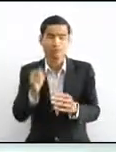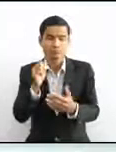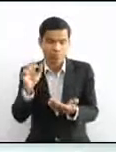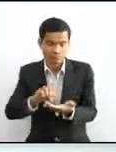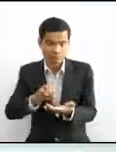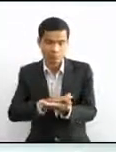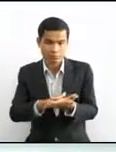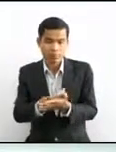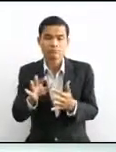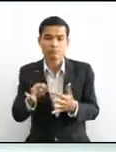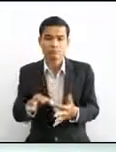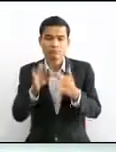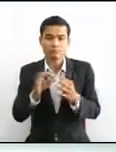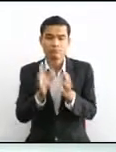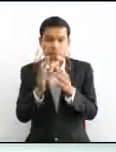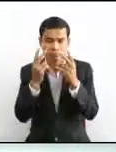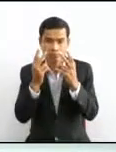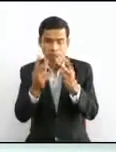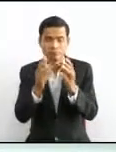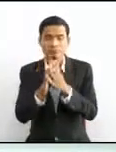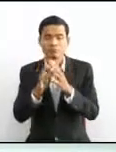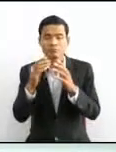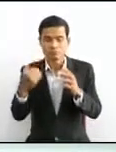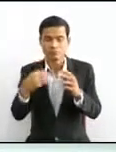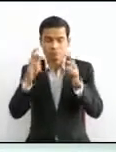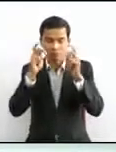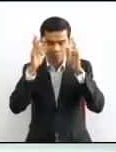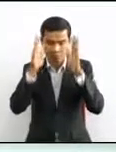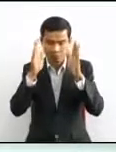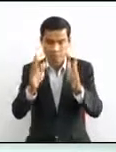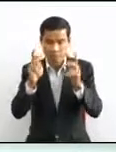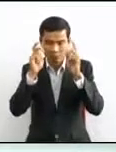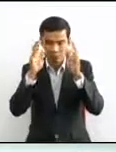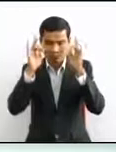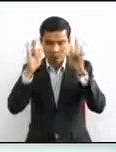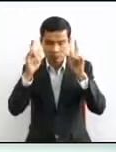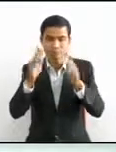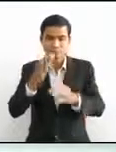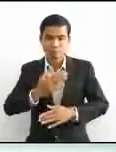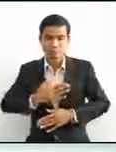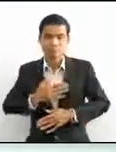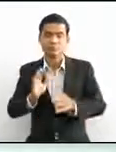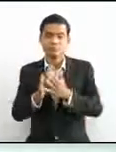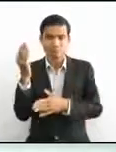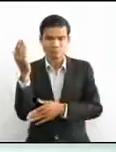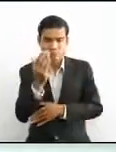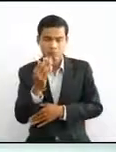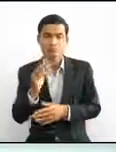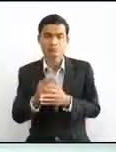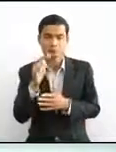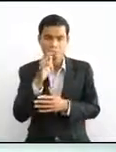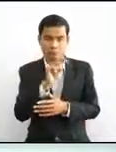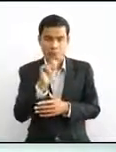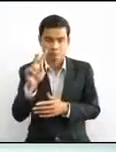bí xe chinh lý tự tiết con ác cho rôn tam đàn ca băng riêng rồi bỏ nè cổ chà nơi tam cần chọn tù tù